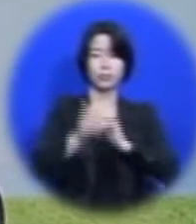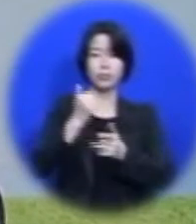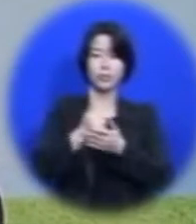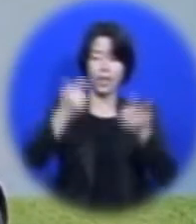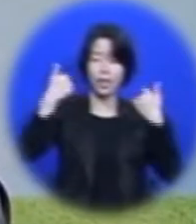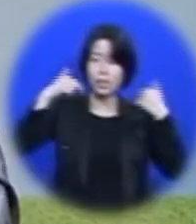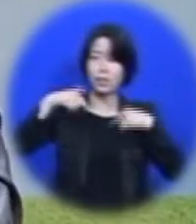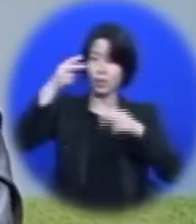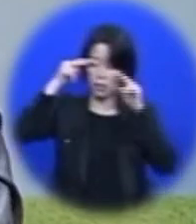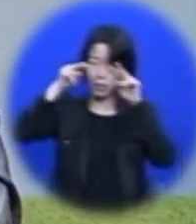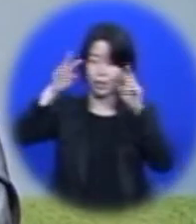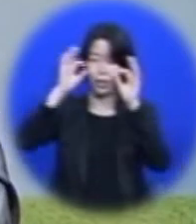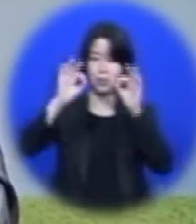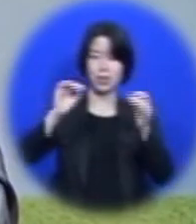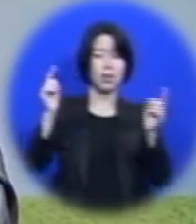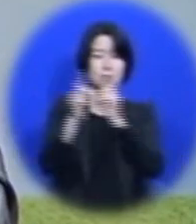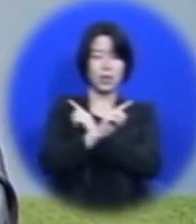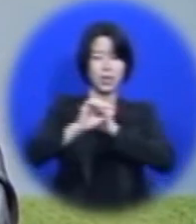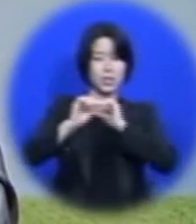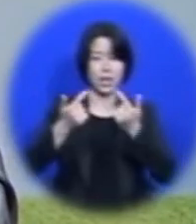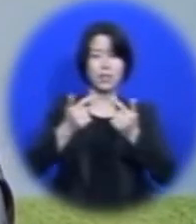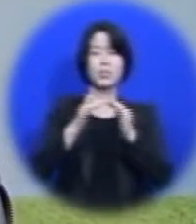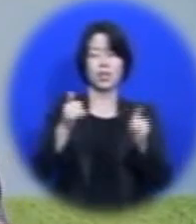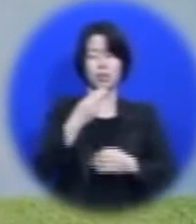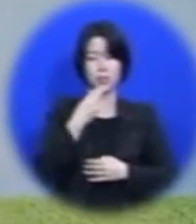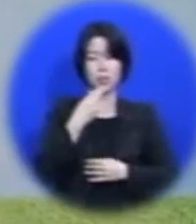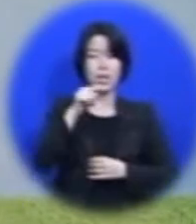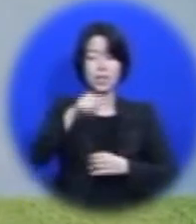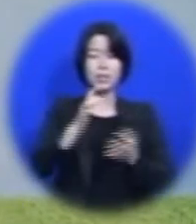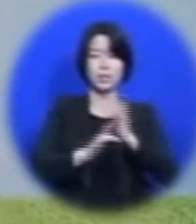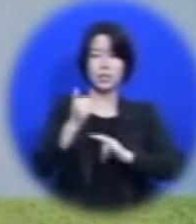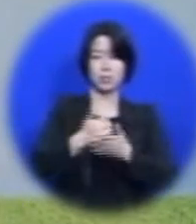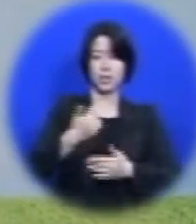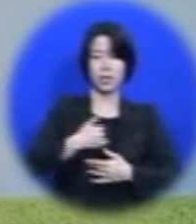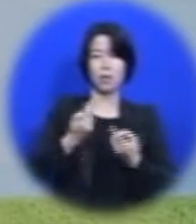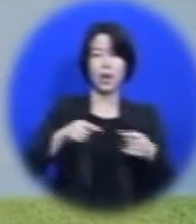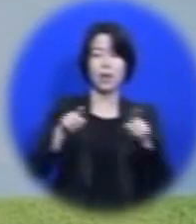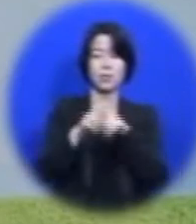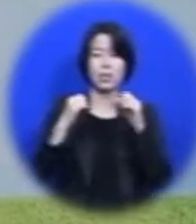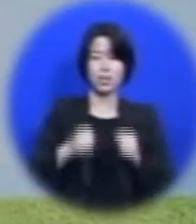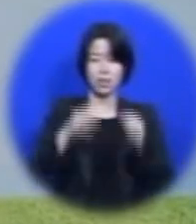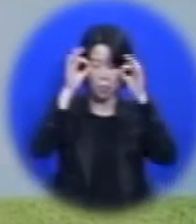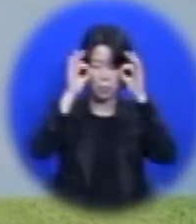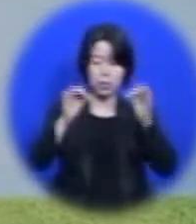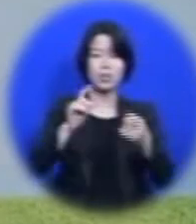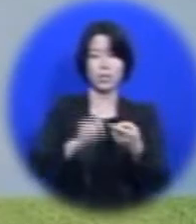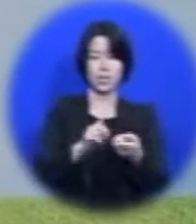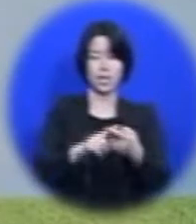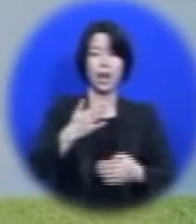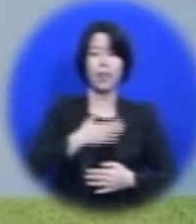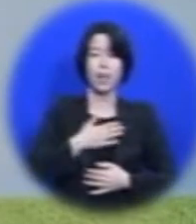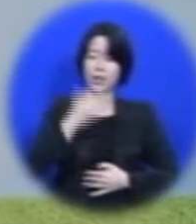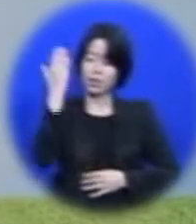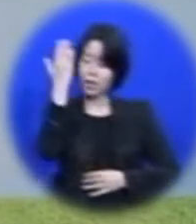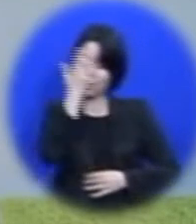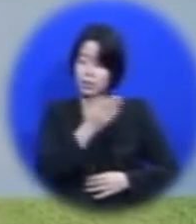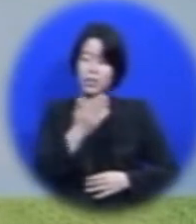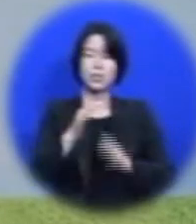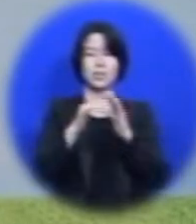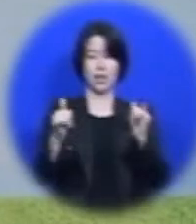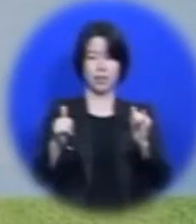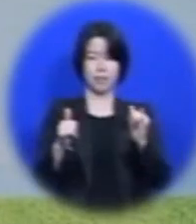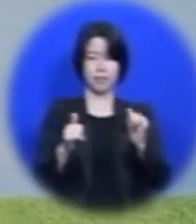바라보면 안 변할 사람이 없어요. 그 예수님이 나와 함께 계시는 것을 보는 것 자체가 나는 깨끗해진